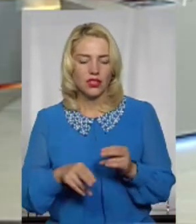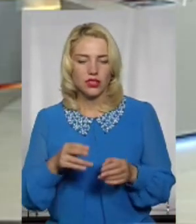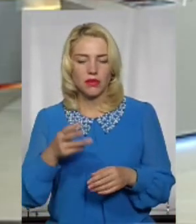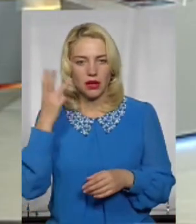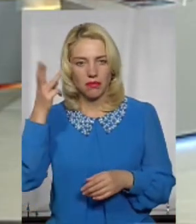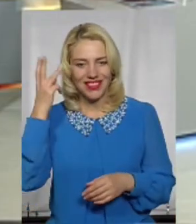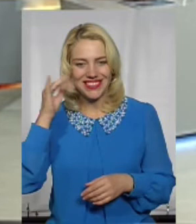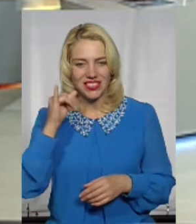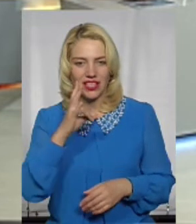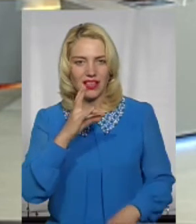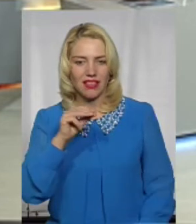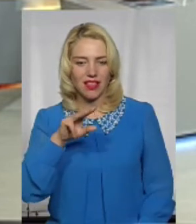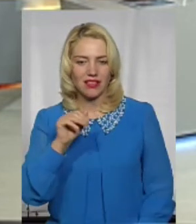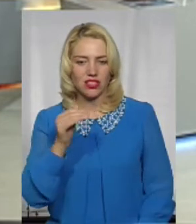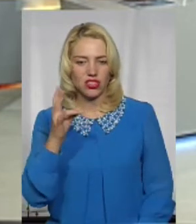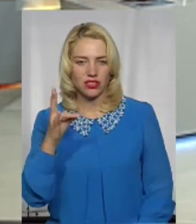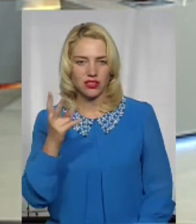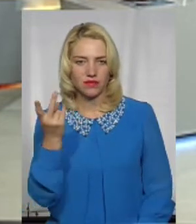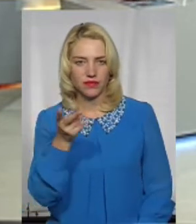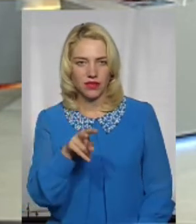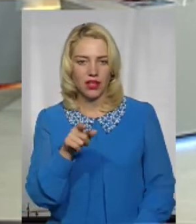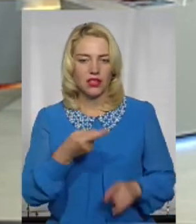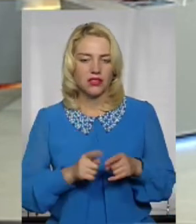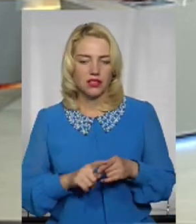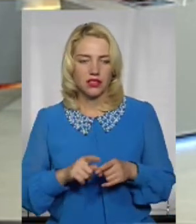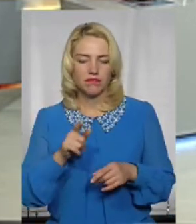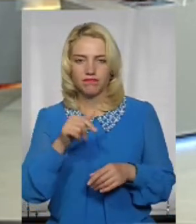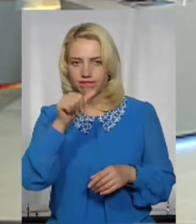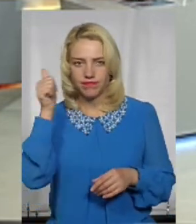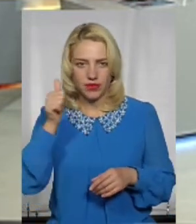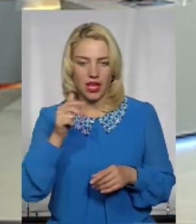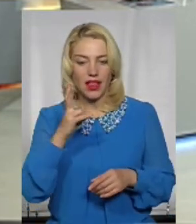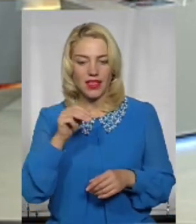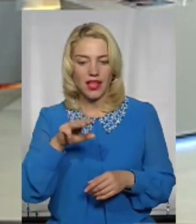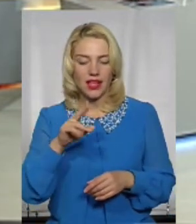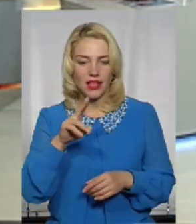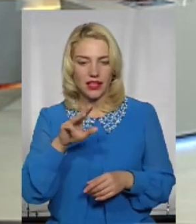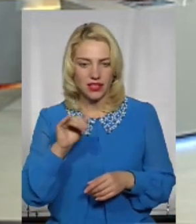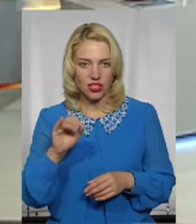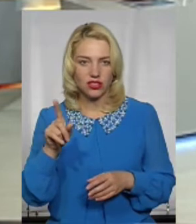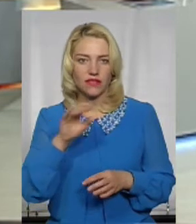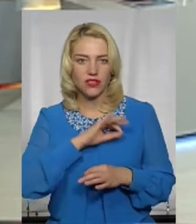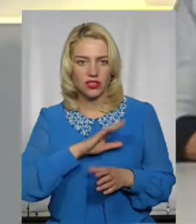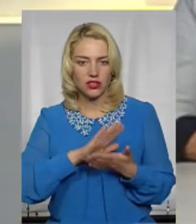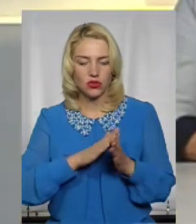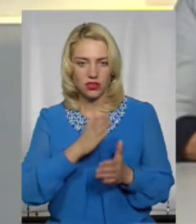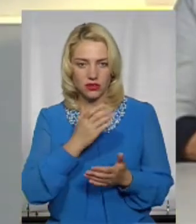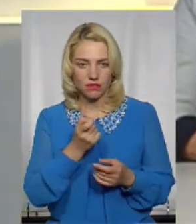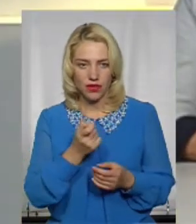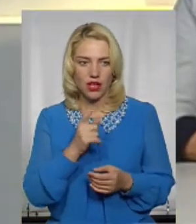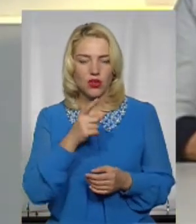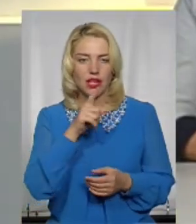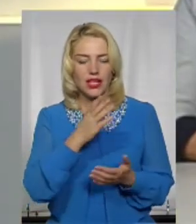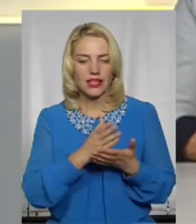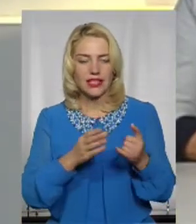вважаю, Хмельницький і Нітішин. Це те, де вже край. Але Нітішин в цьому плані вигідній ситуації, бо він має